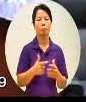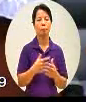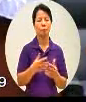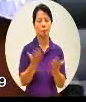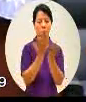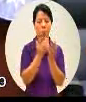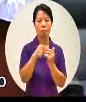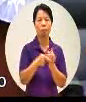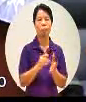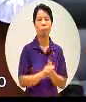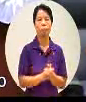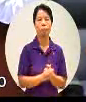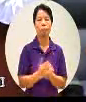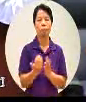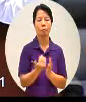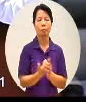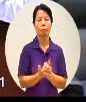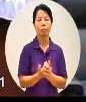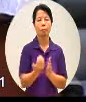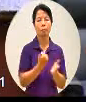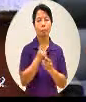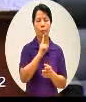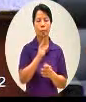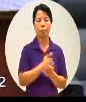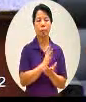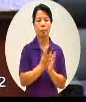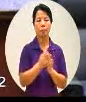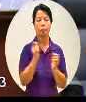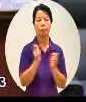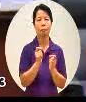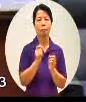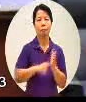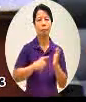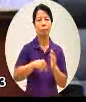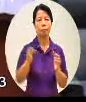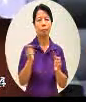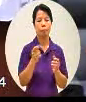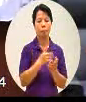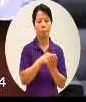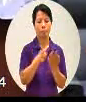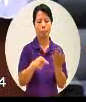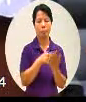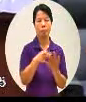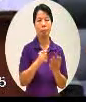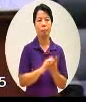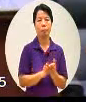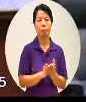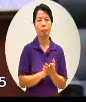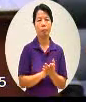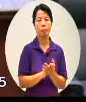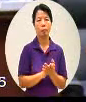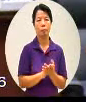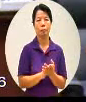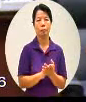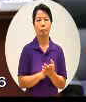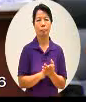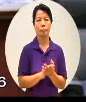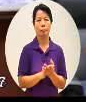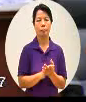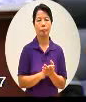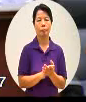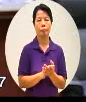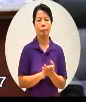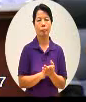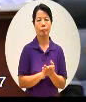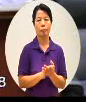贪多啊？同简单的这几样你甲讲啊？哦，欸、你纯这